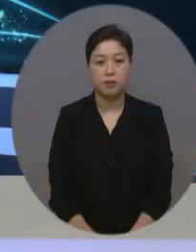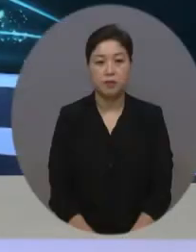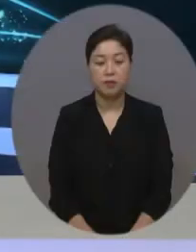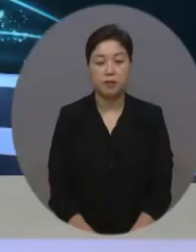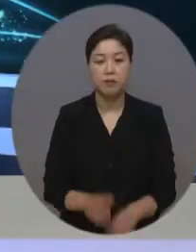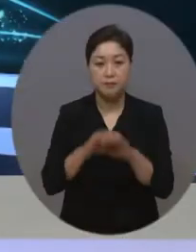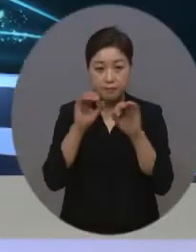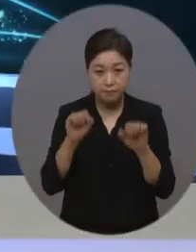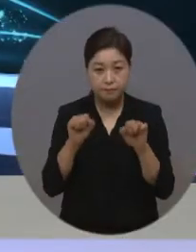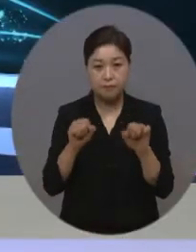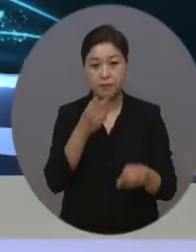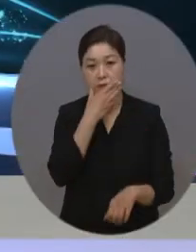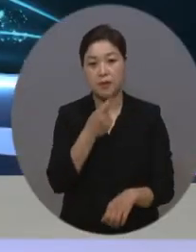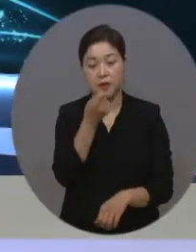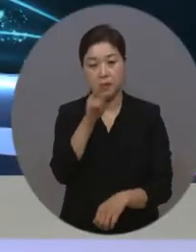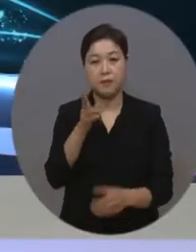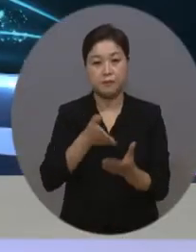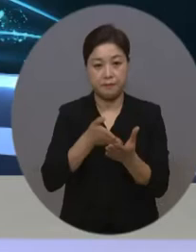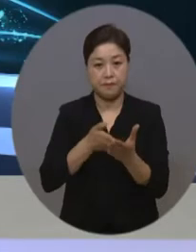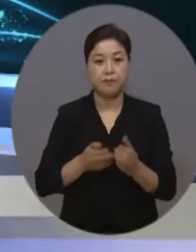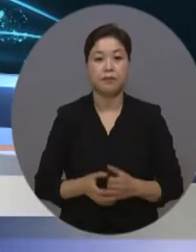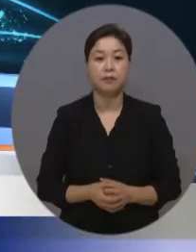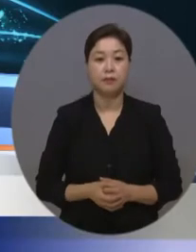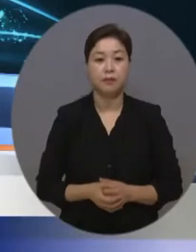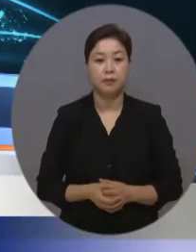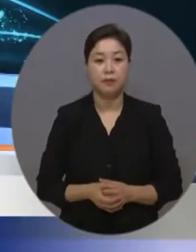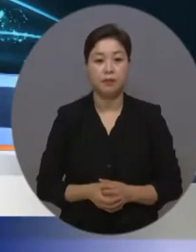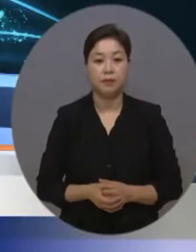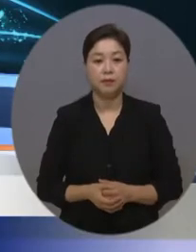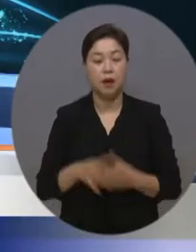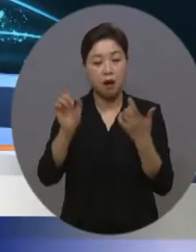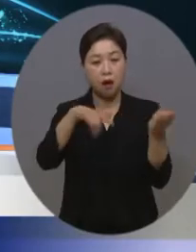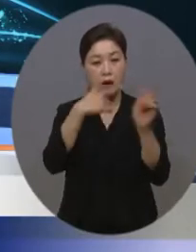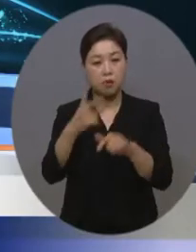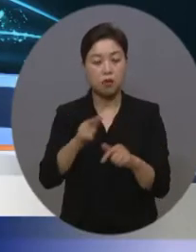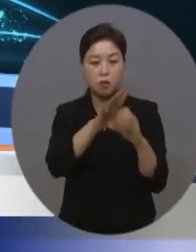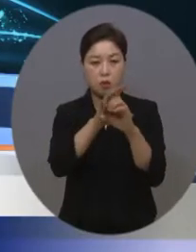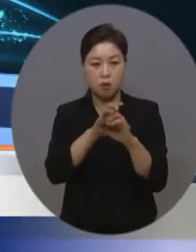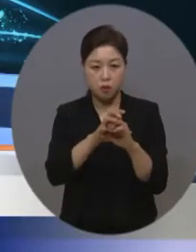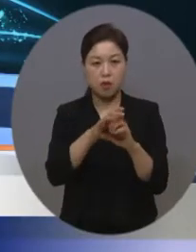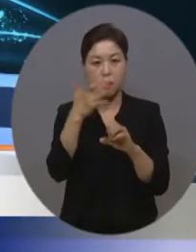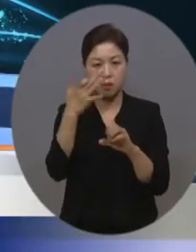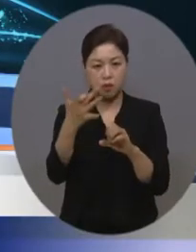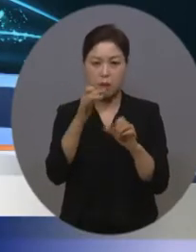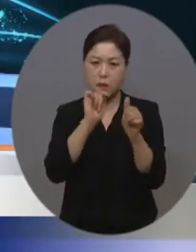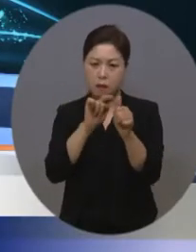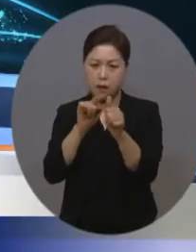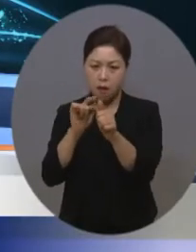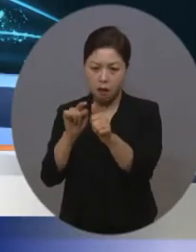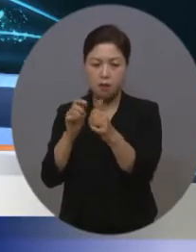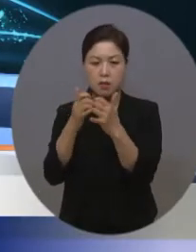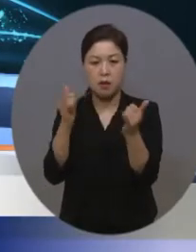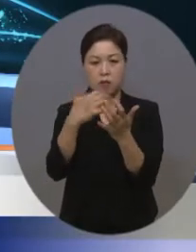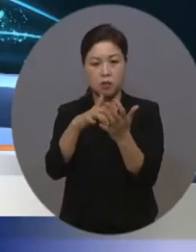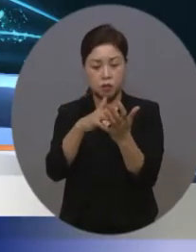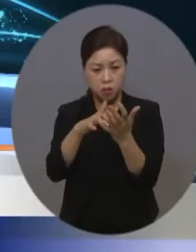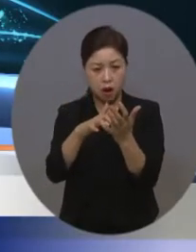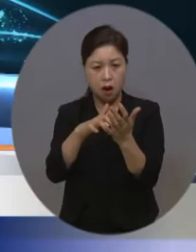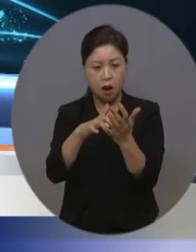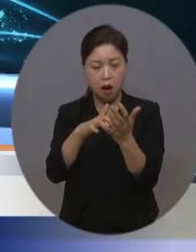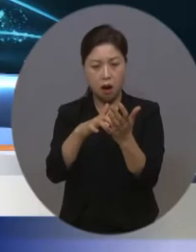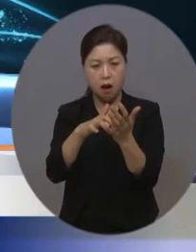시청자 여러분 안녕하십니까? 복지TV 뉴스입니다. 국내 1일 코로나19 신규 확진자 수가 계속해서 최다를 기록하는